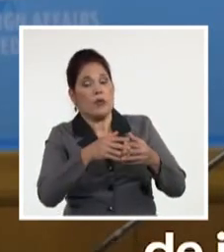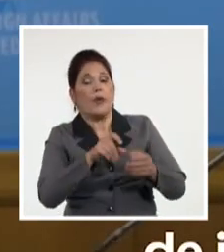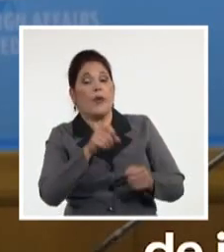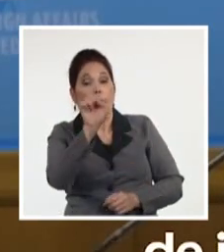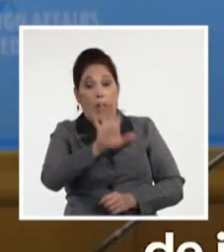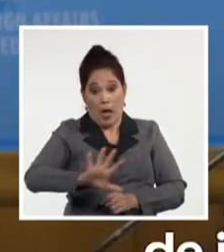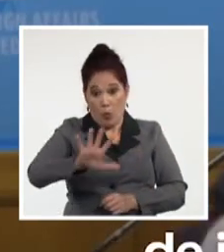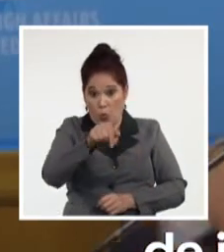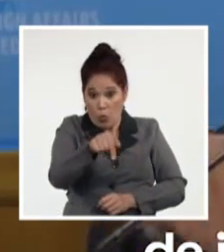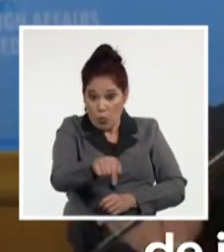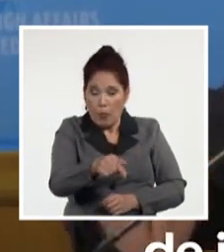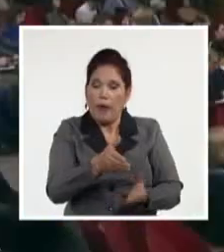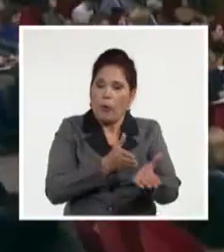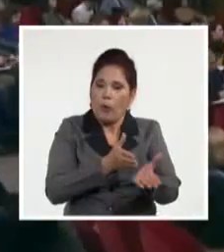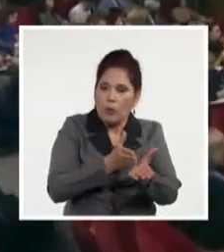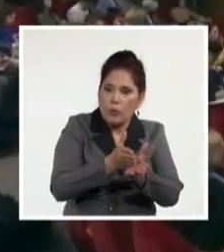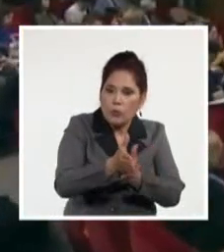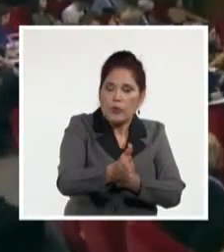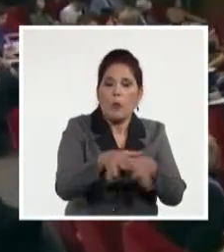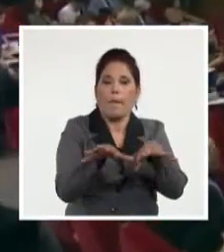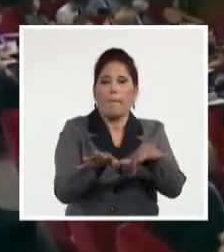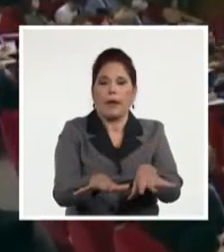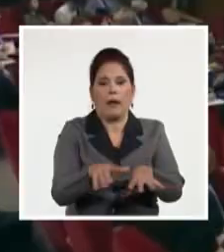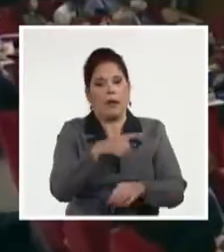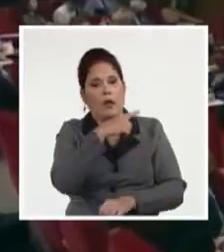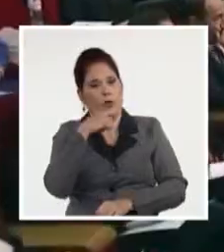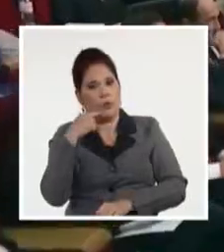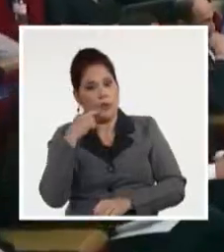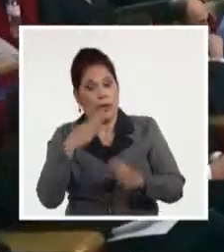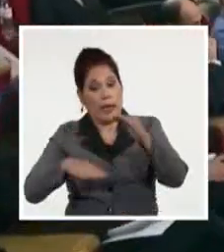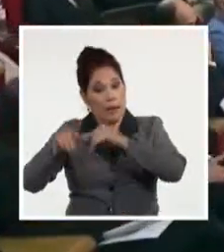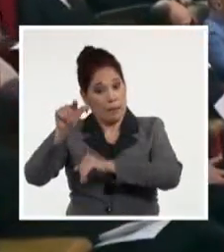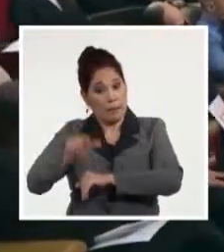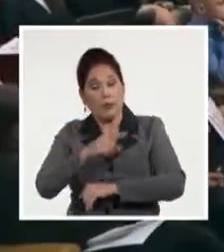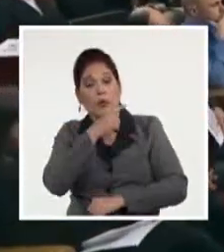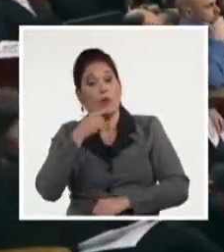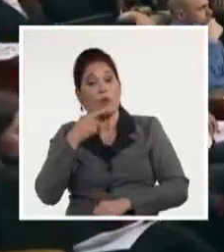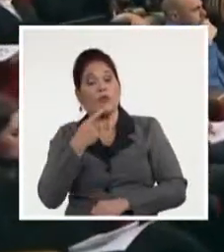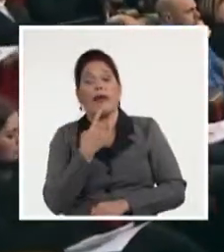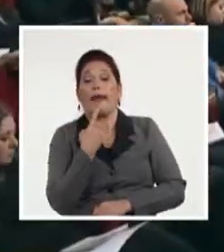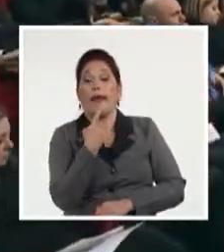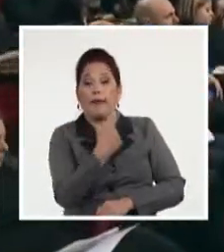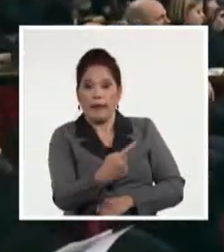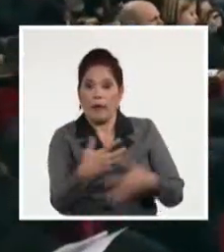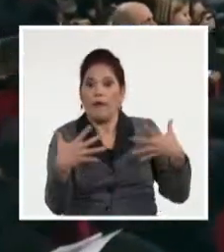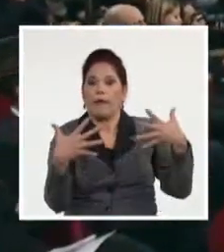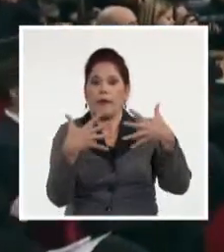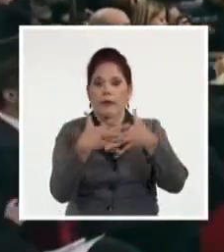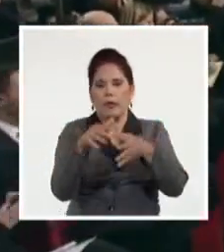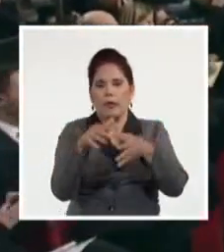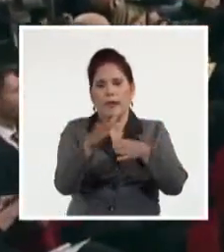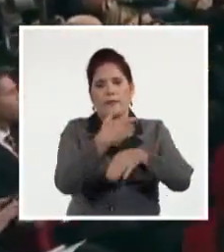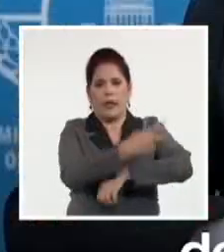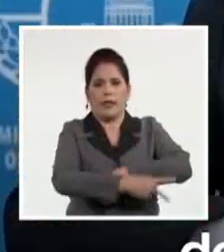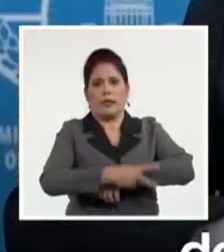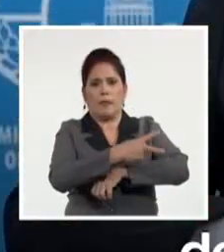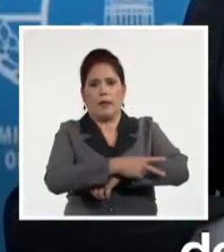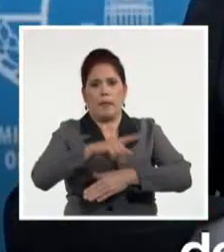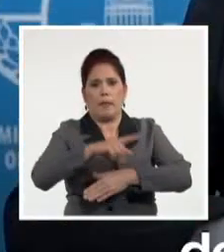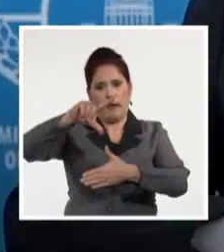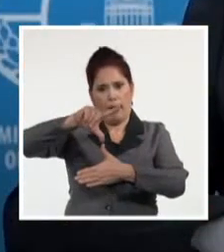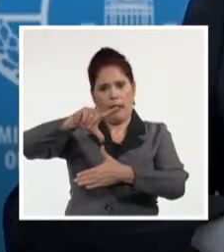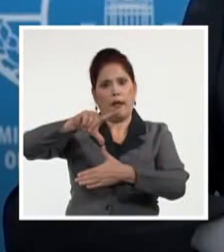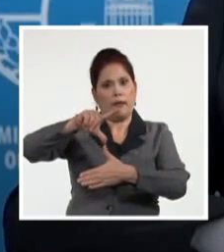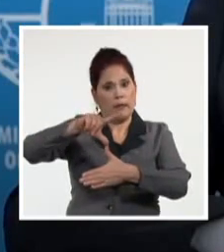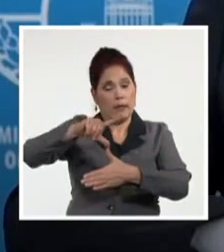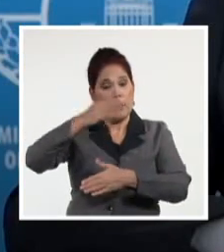одновременно пытаются сдерживать Россию и Китай. El ministro de Exteriores ruso también se refirió al estado de las relaciones con varios países de América Latina,